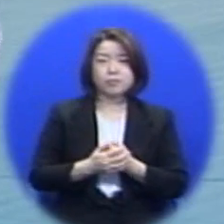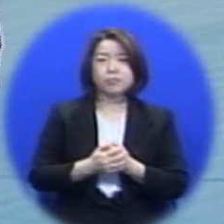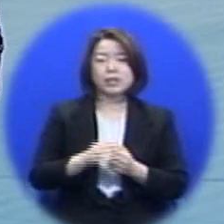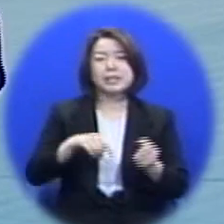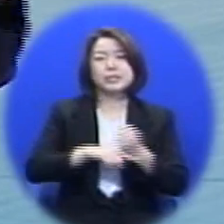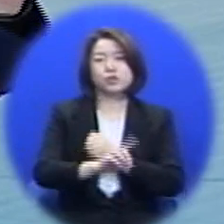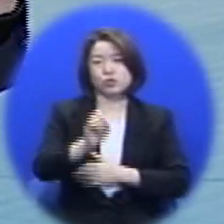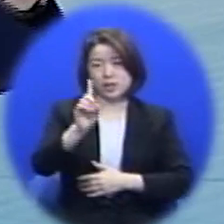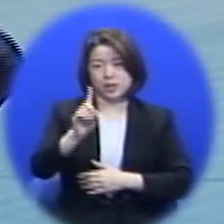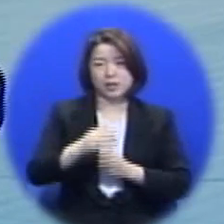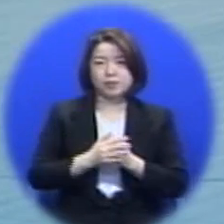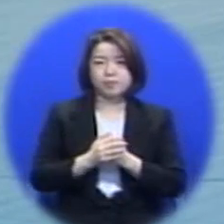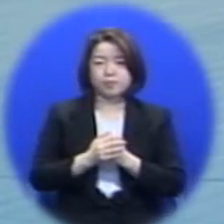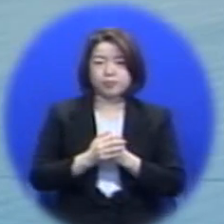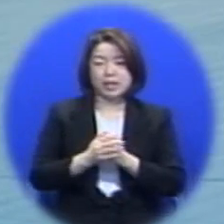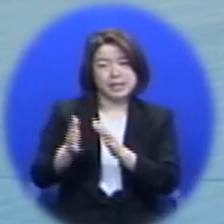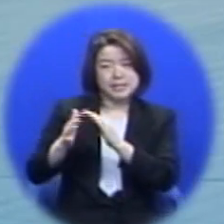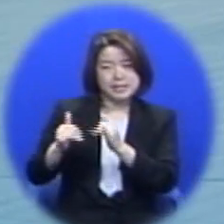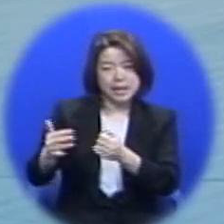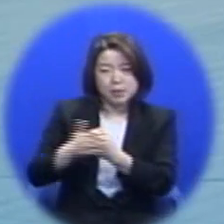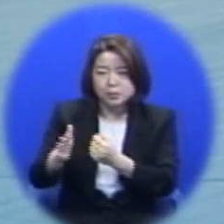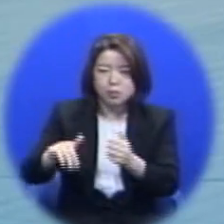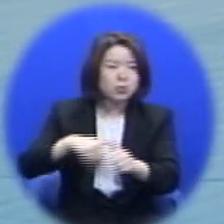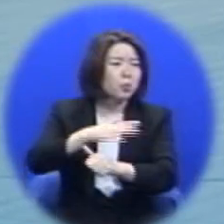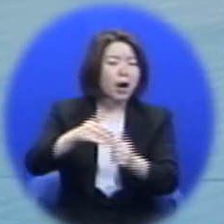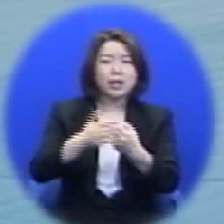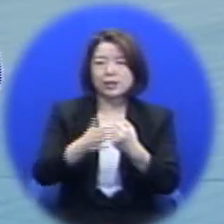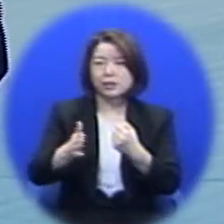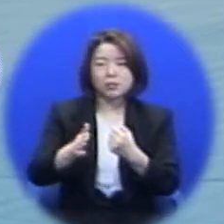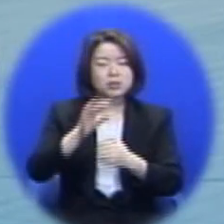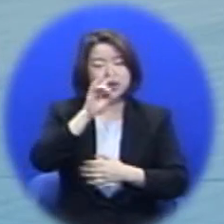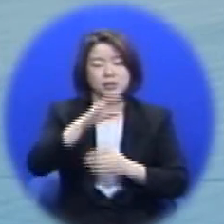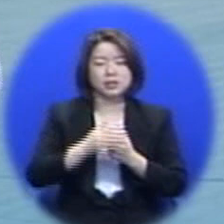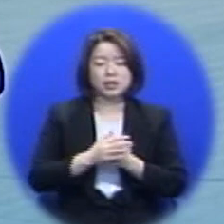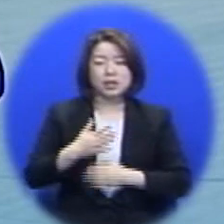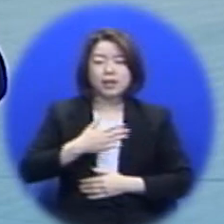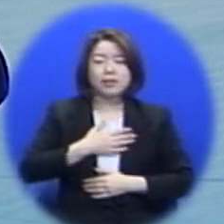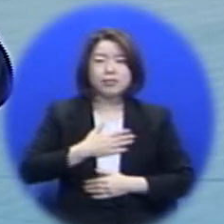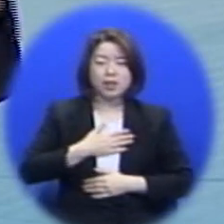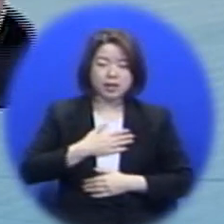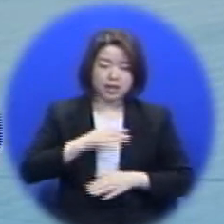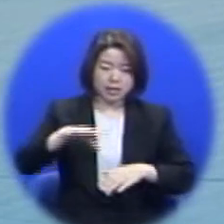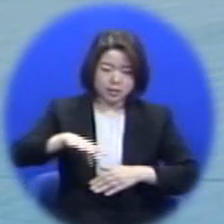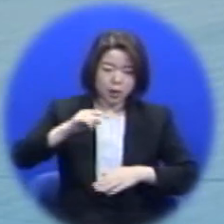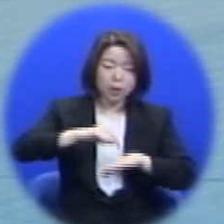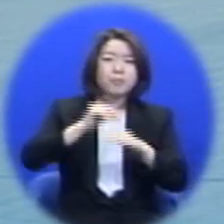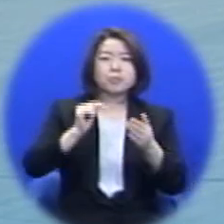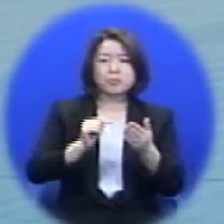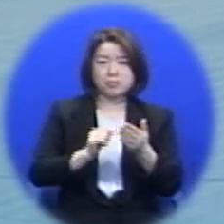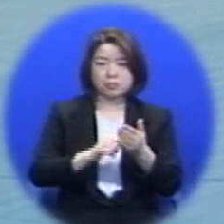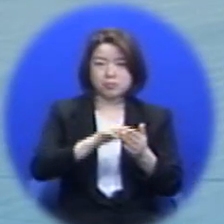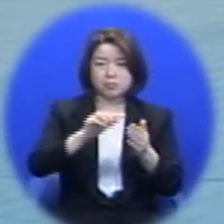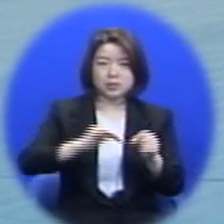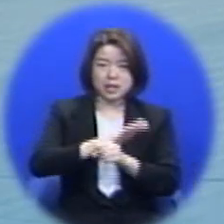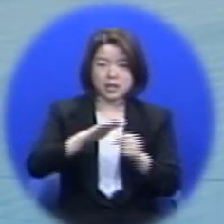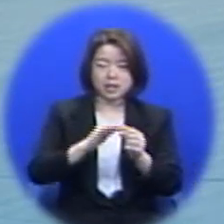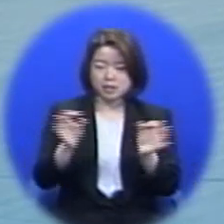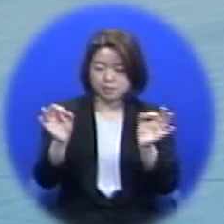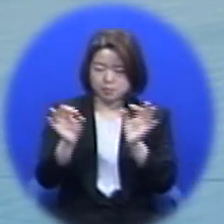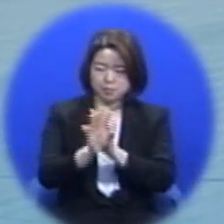이유는 하나지요. 사람 때문에 환경 때문이 아닙니다. 내 마음속에 처음 사랑이 사라져버린 거예요.